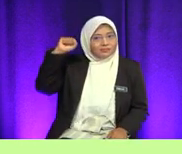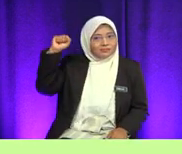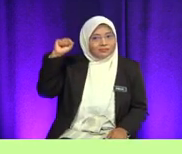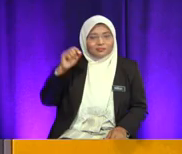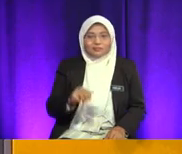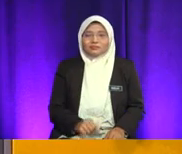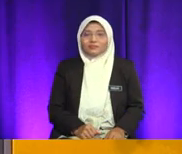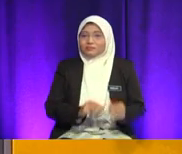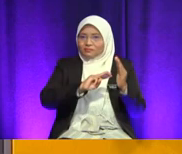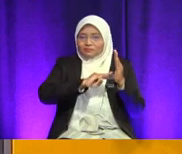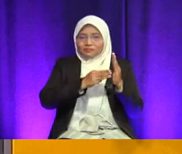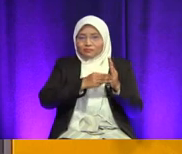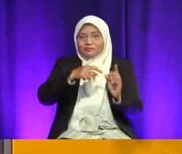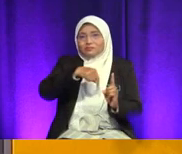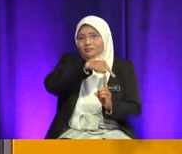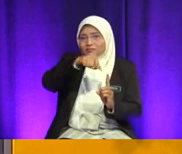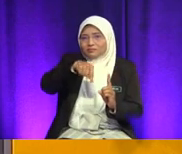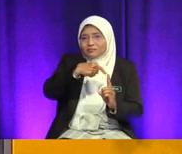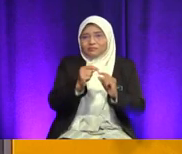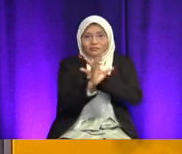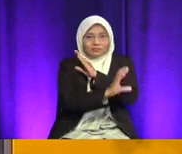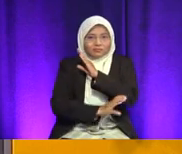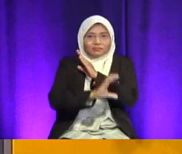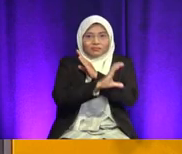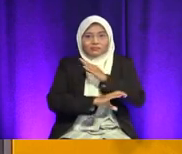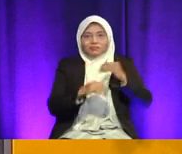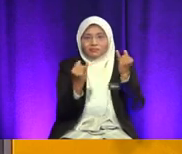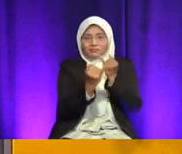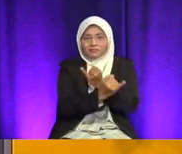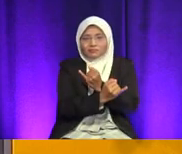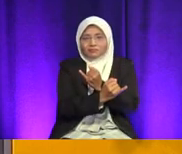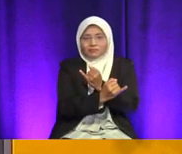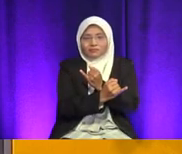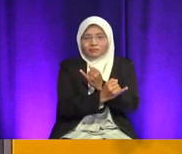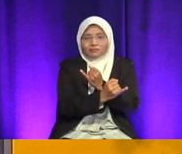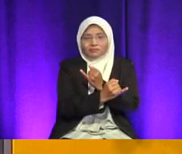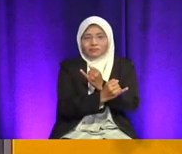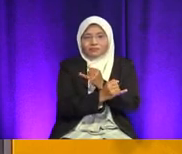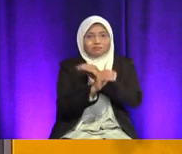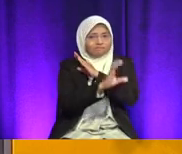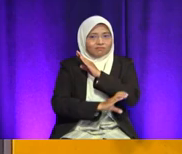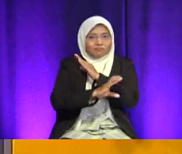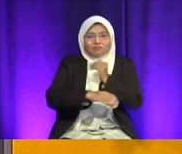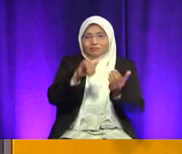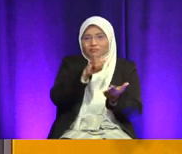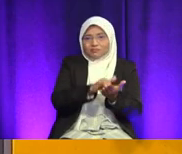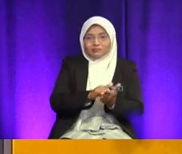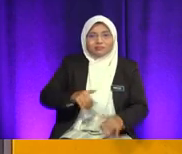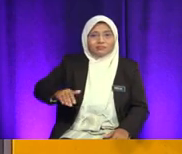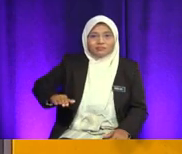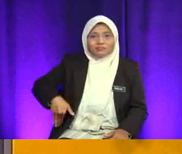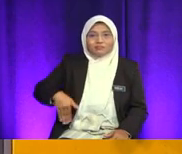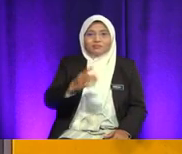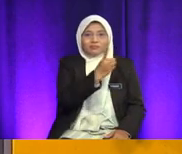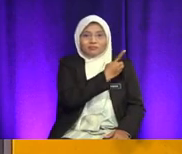maknanya apabila negara dijajah negara itu ialah negara yang tidak berdaulat maknanya negara yang